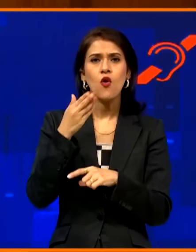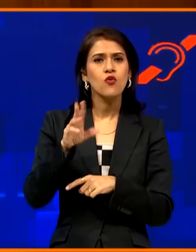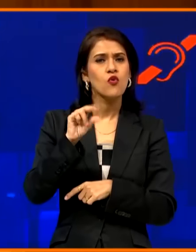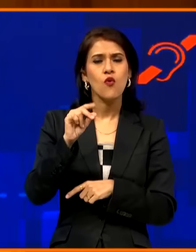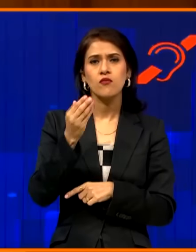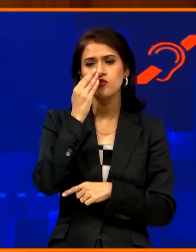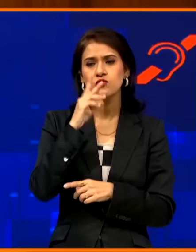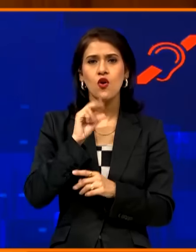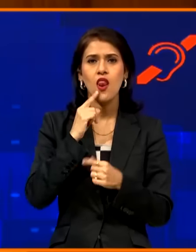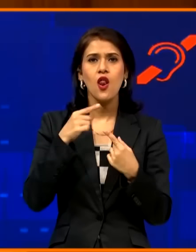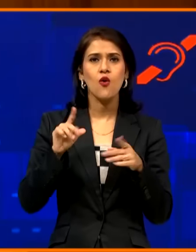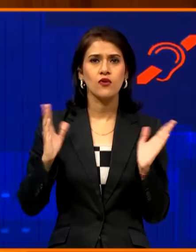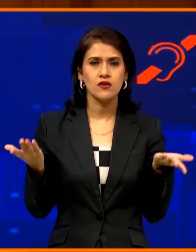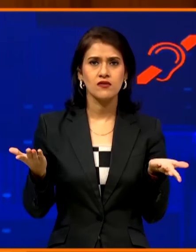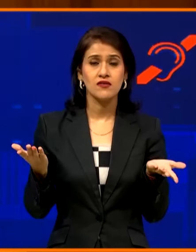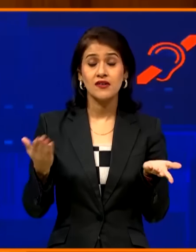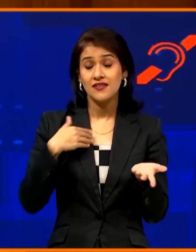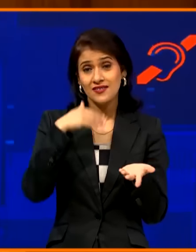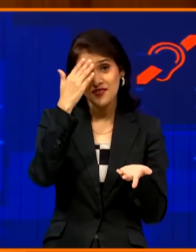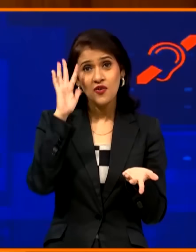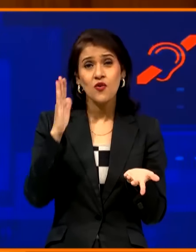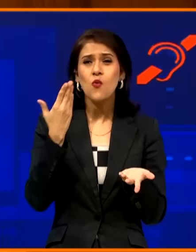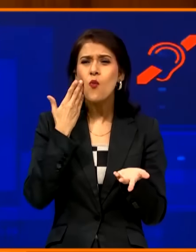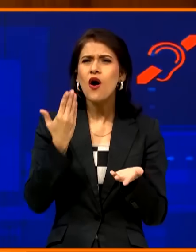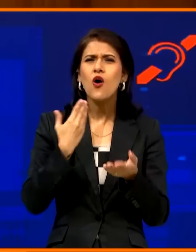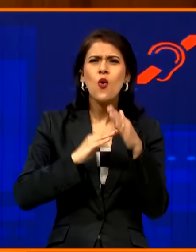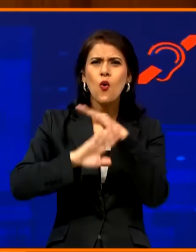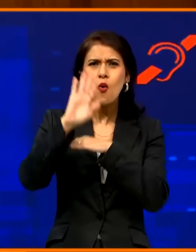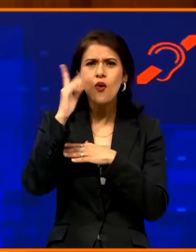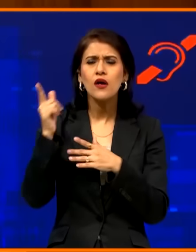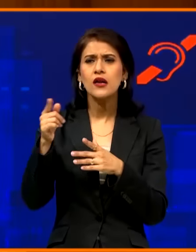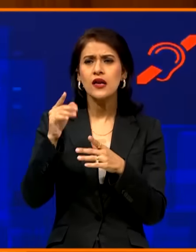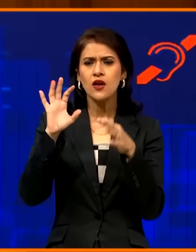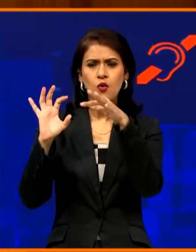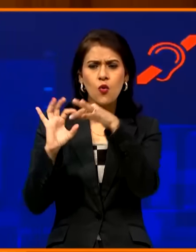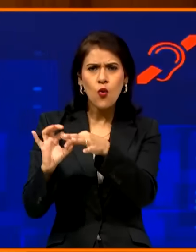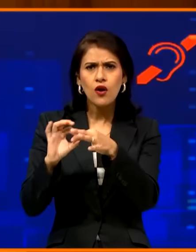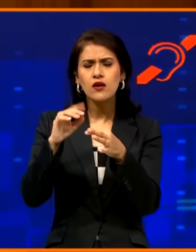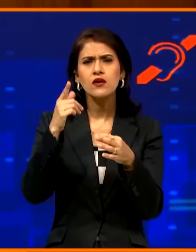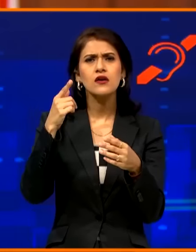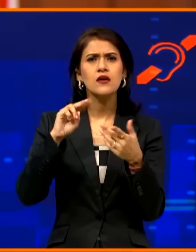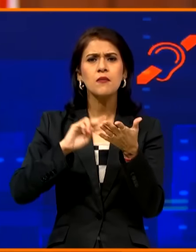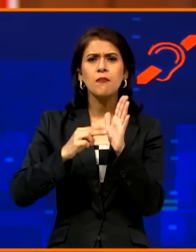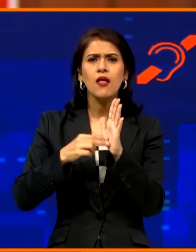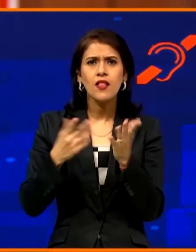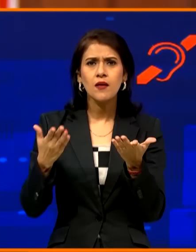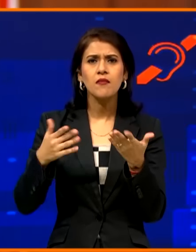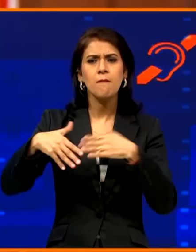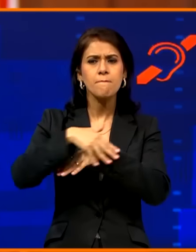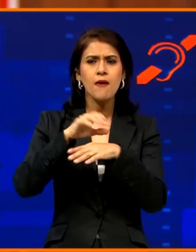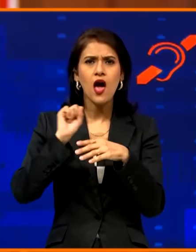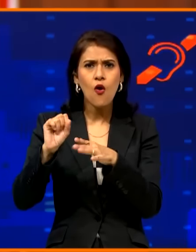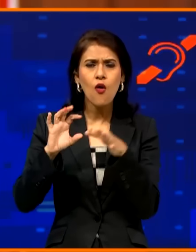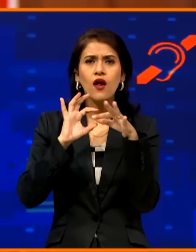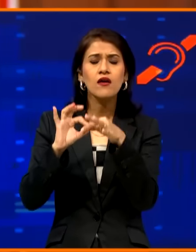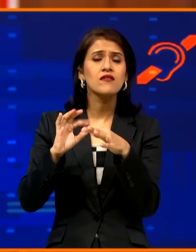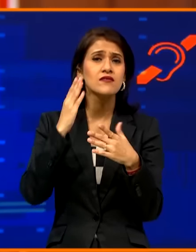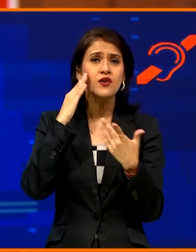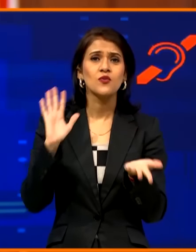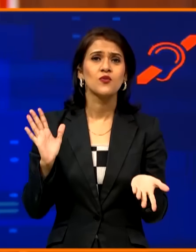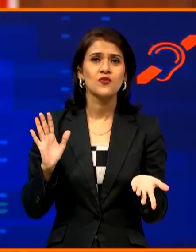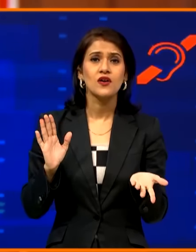वही बताएंगे कि वह लिखने वाले ने क्या लिखा और कब का लिखा हुआ है किस कांटेस्ट में सवाल किया गया है ये दारुल उलूम की जो वेबसाइट है ये